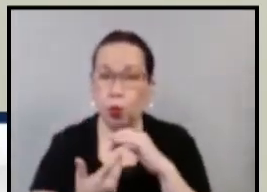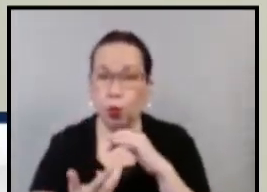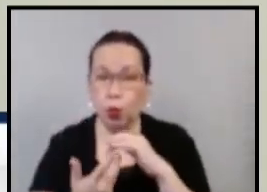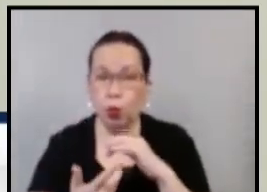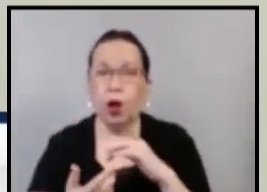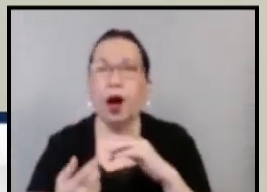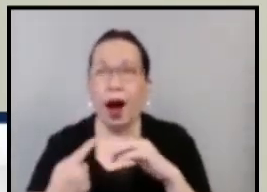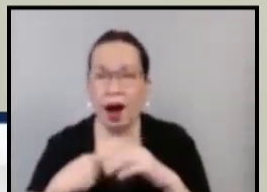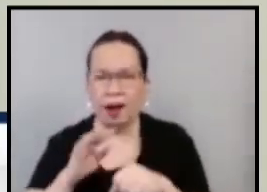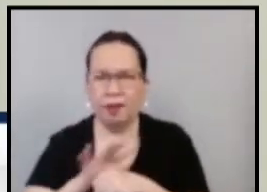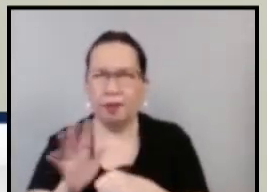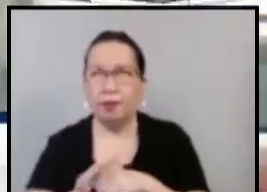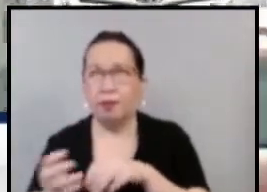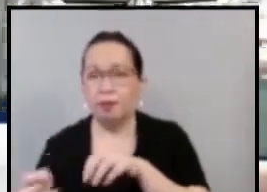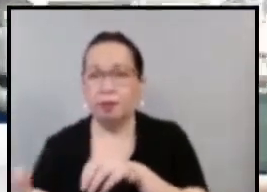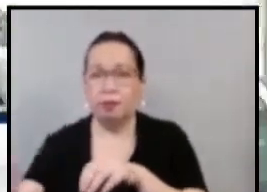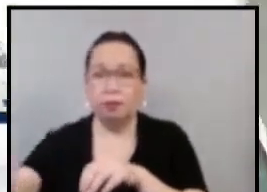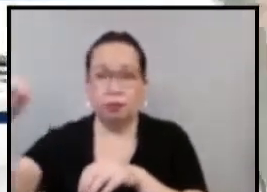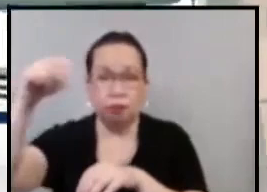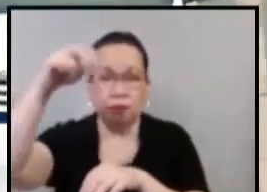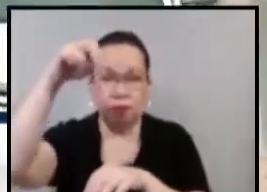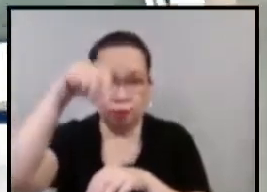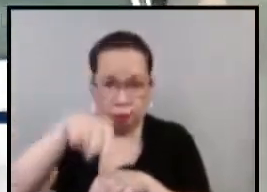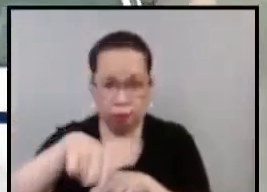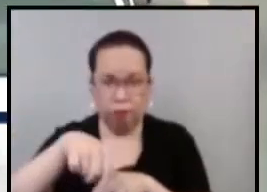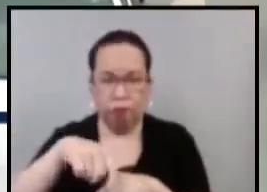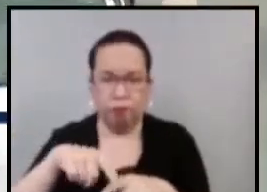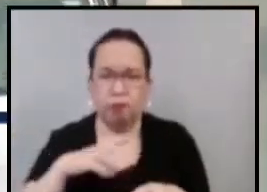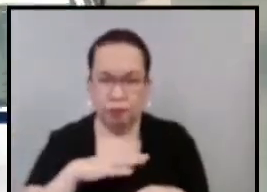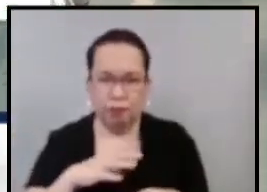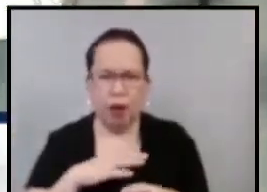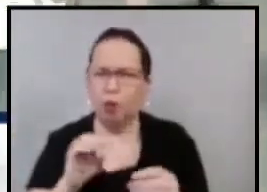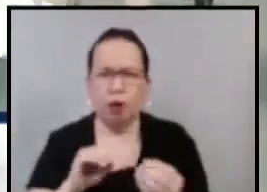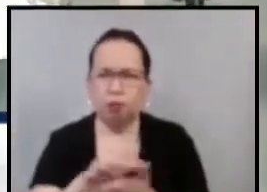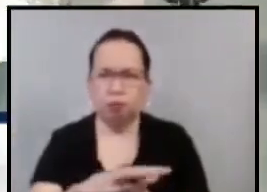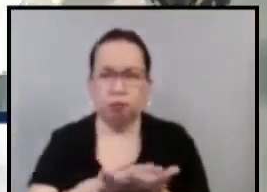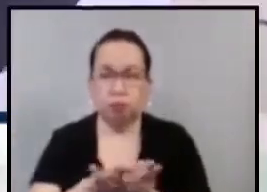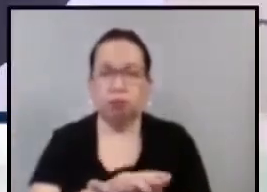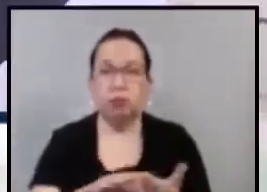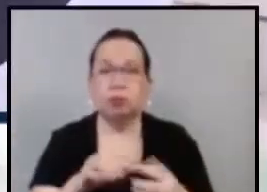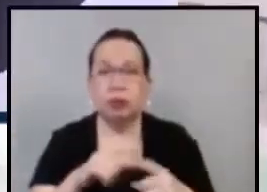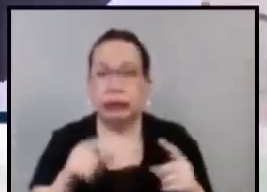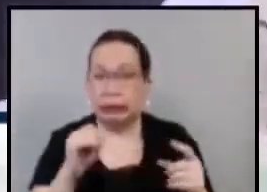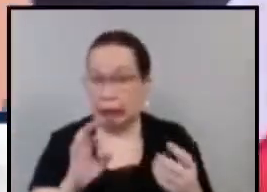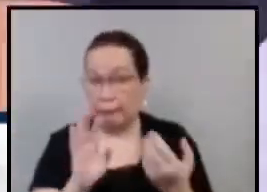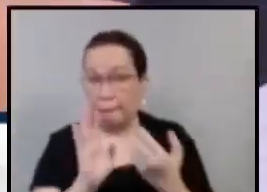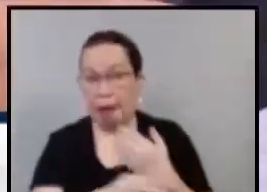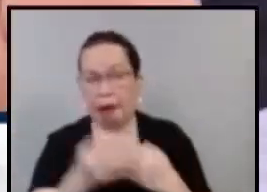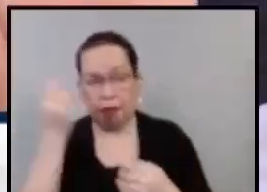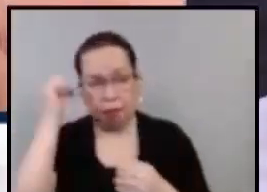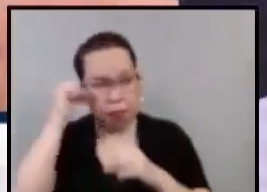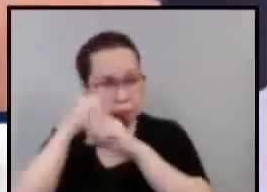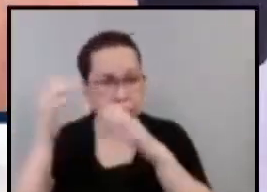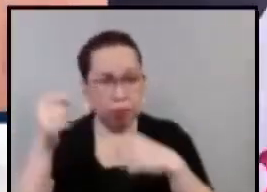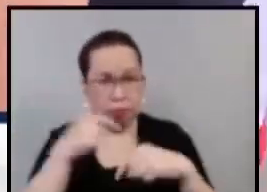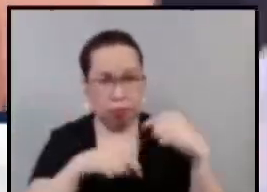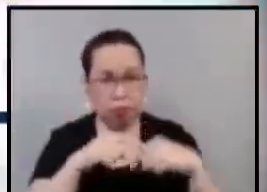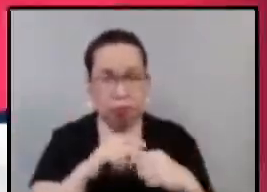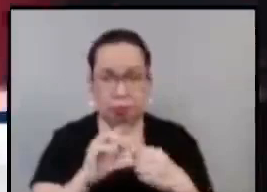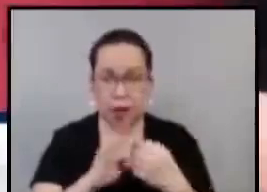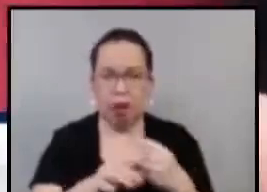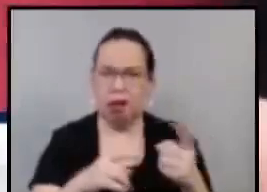designated loading and unloading. Kung bumalik naman sa dating matraffic ang EDSA, baka tumigil na rin sa pagtataksi si